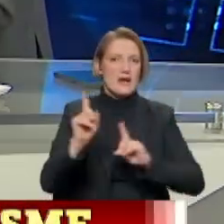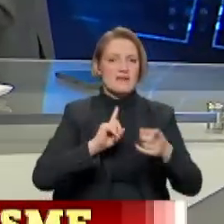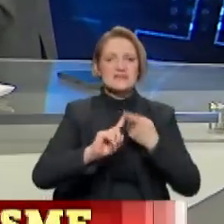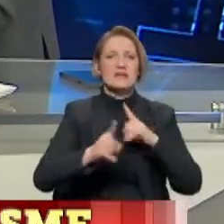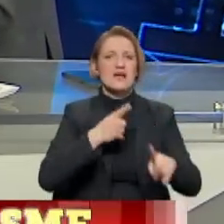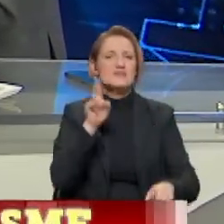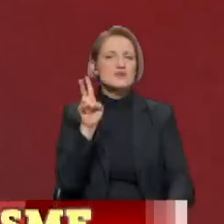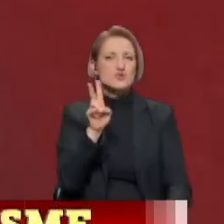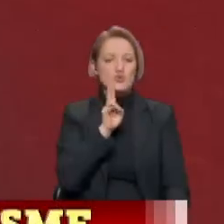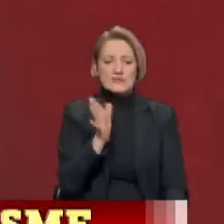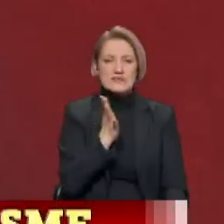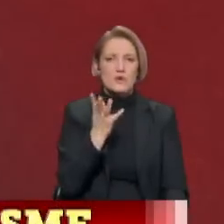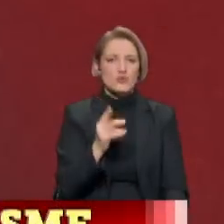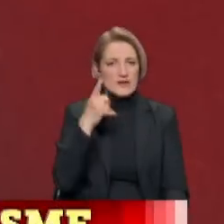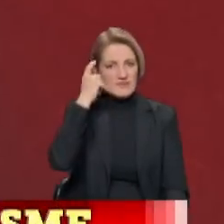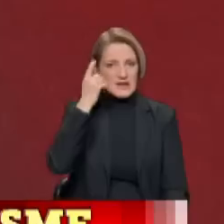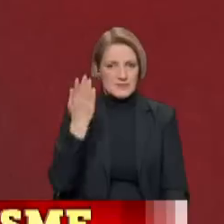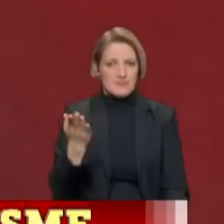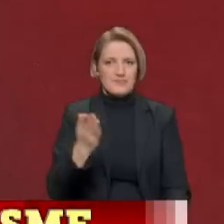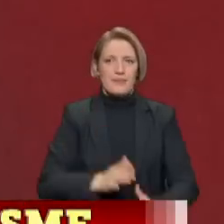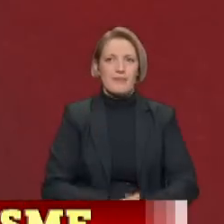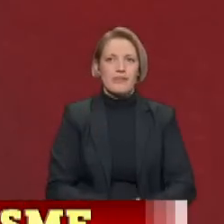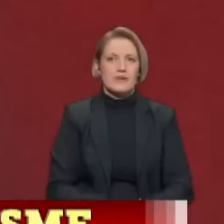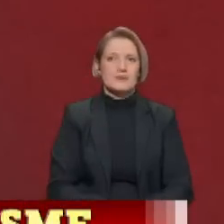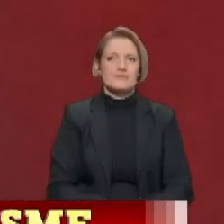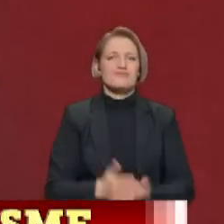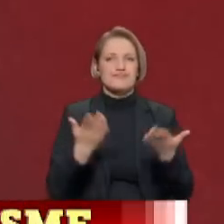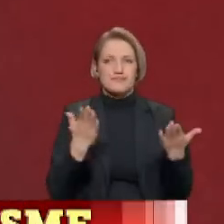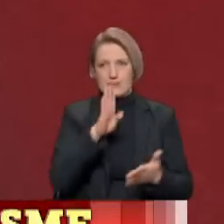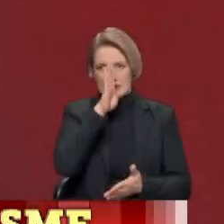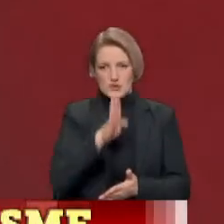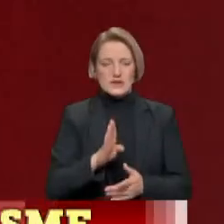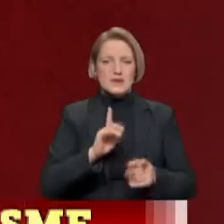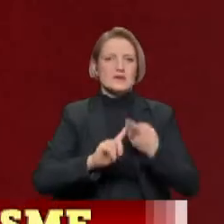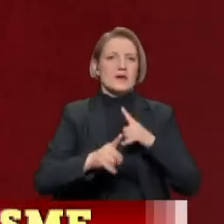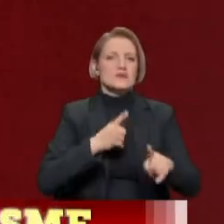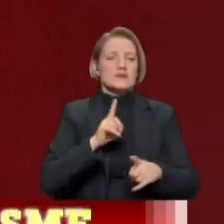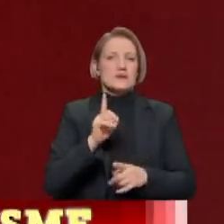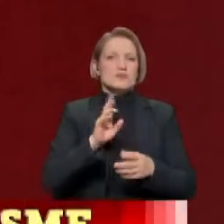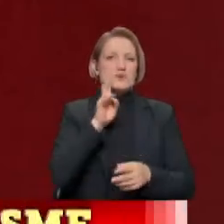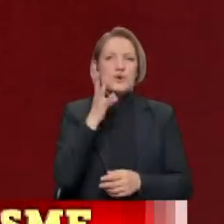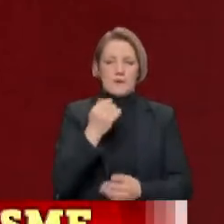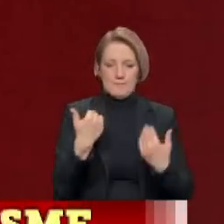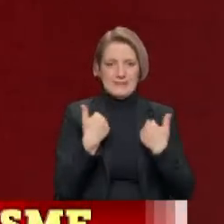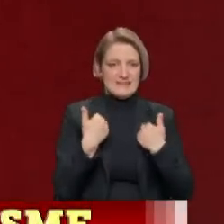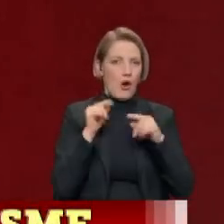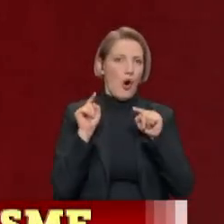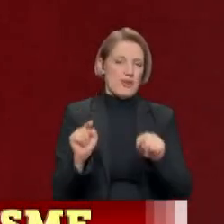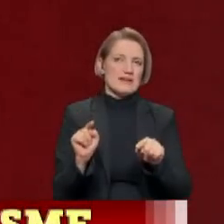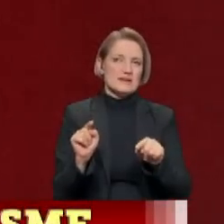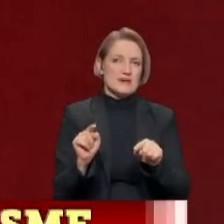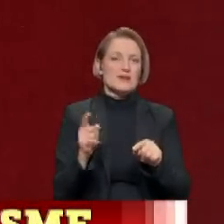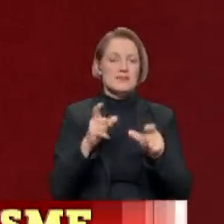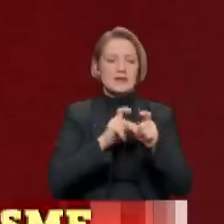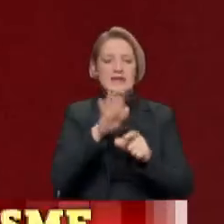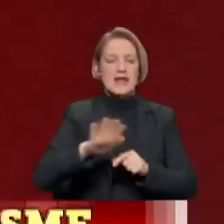siyasi sonuçları nasıl olacak size? Olacak ama nasıl olacak? Tabii ki ciddi siyasi sonuçları olacak. Evet, biz de oradaydık. Biz de oradaydık,